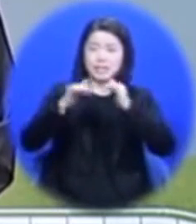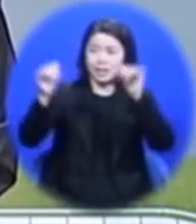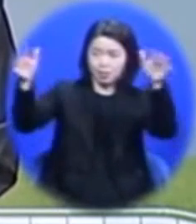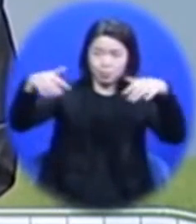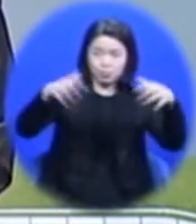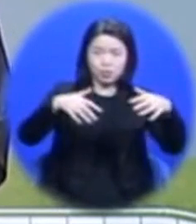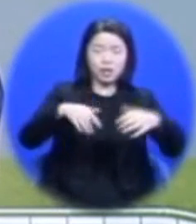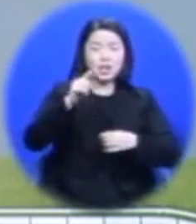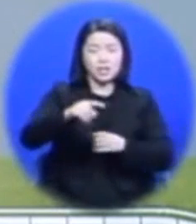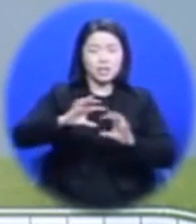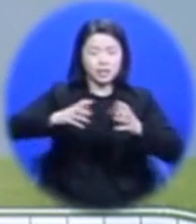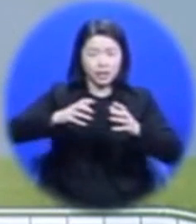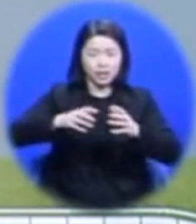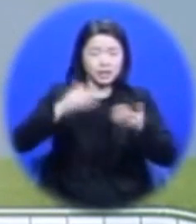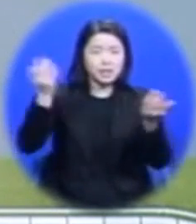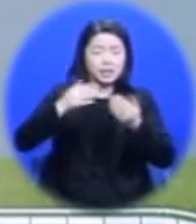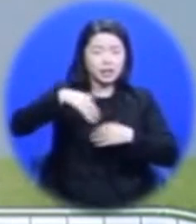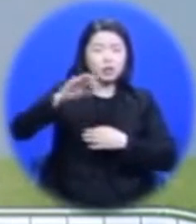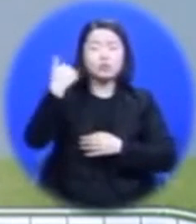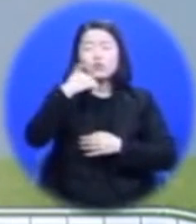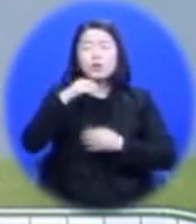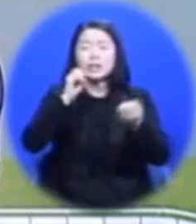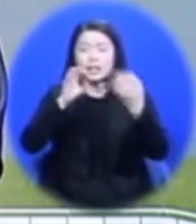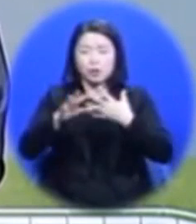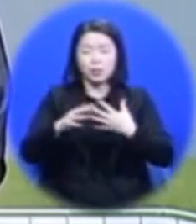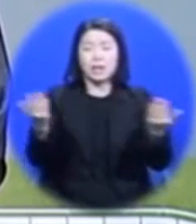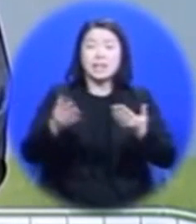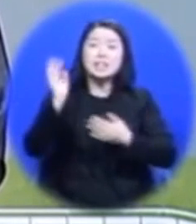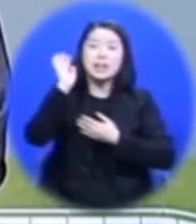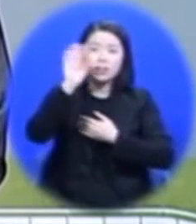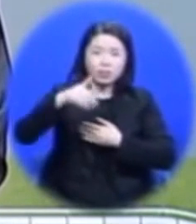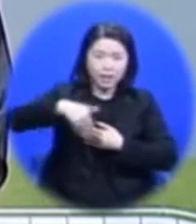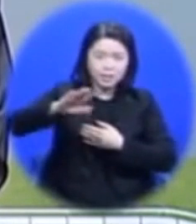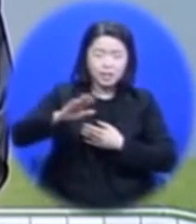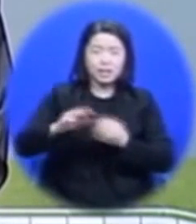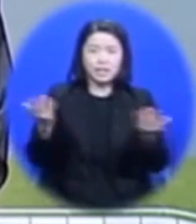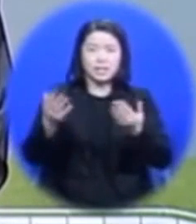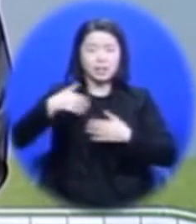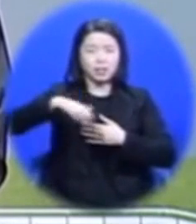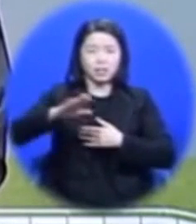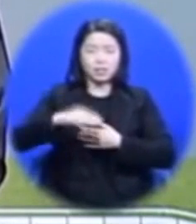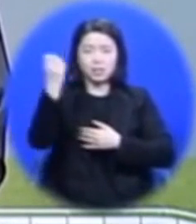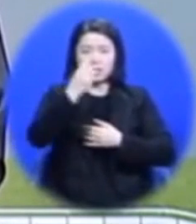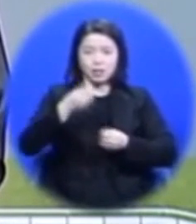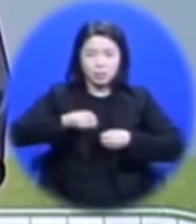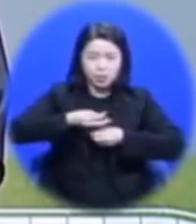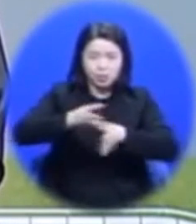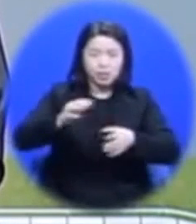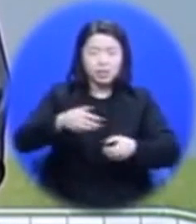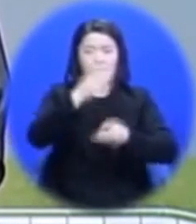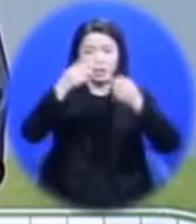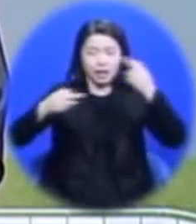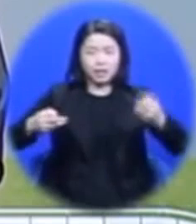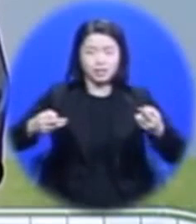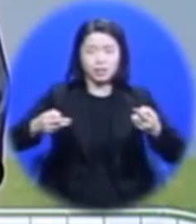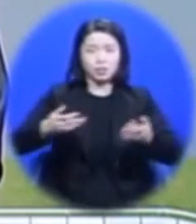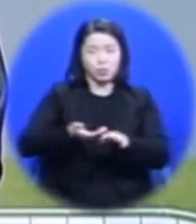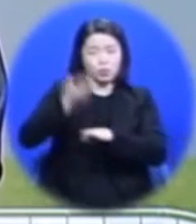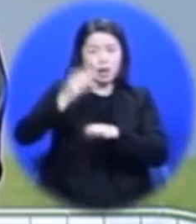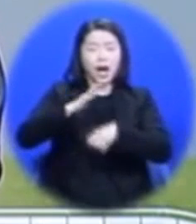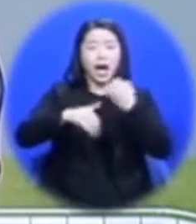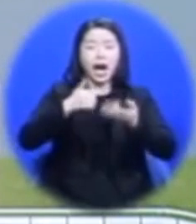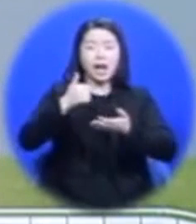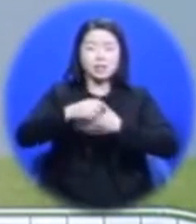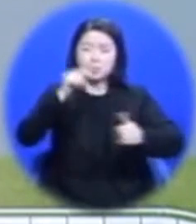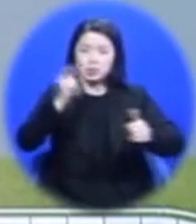이날에 일 가려고 그 누가 대답을 할까? 일하러 가서 일하러 가. 삼천리 강산 위에 하나님 명령 받았으니 반도